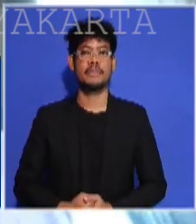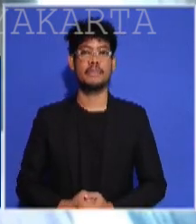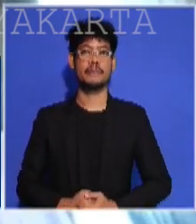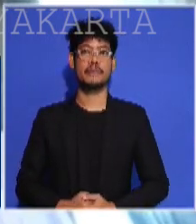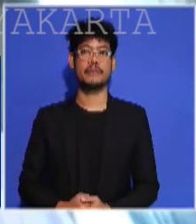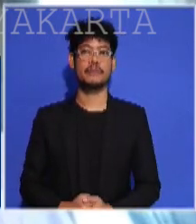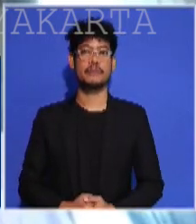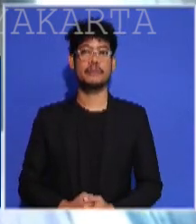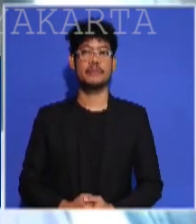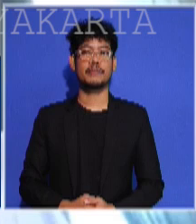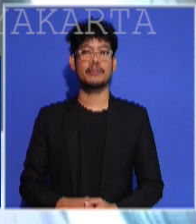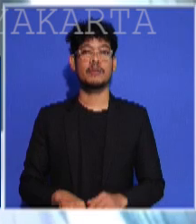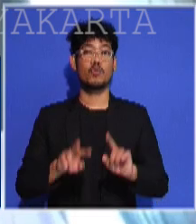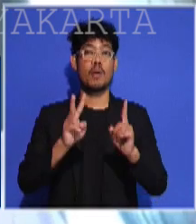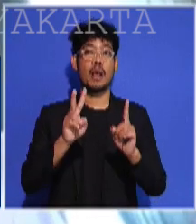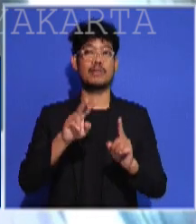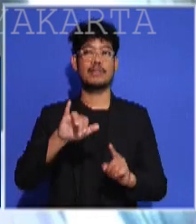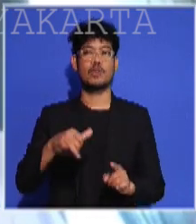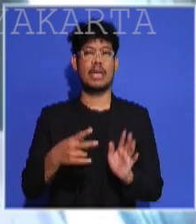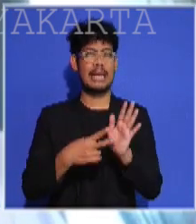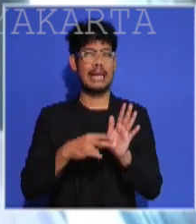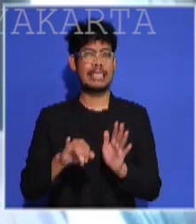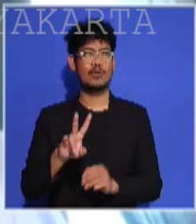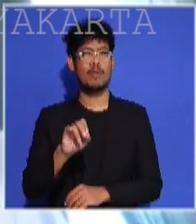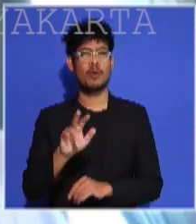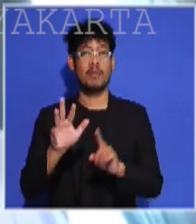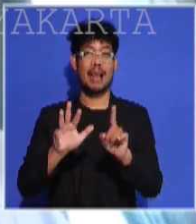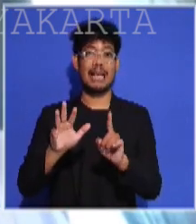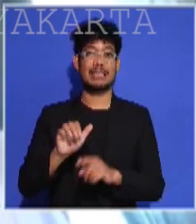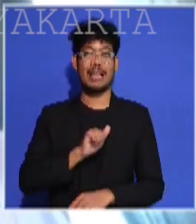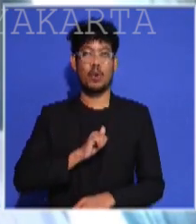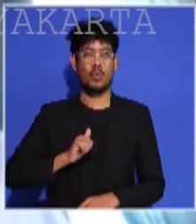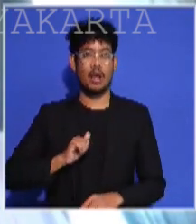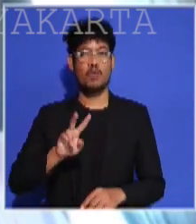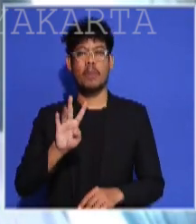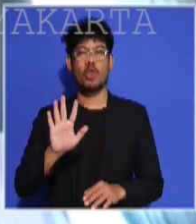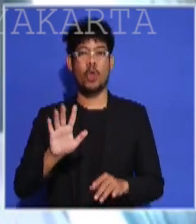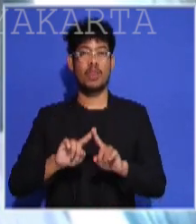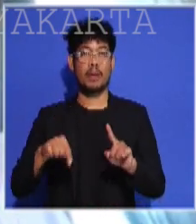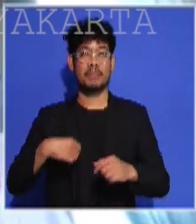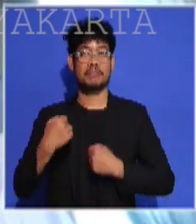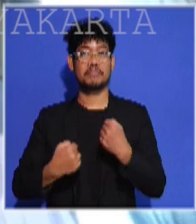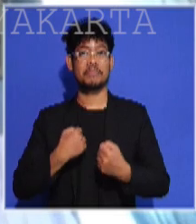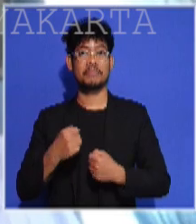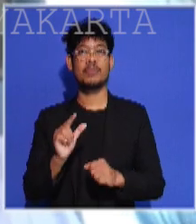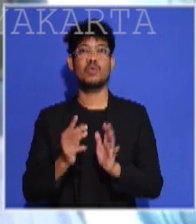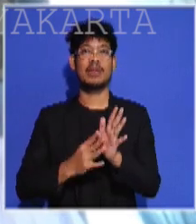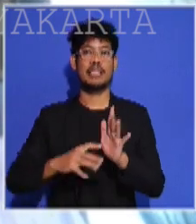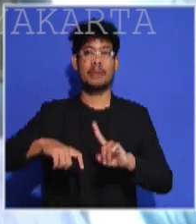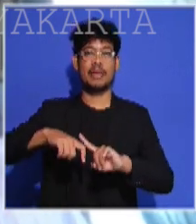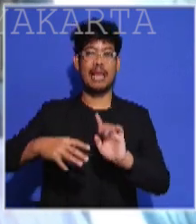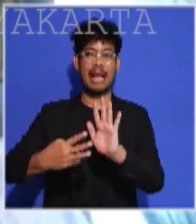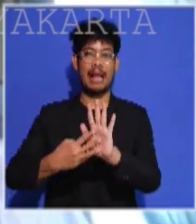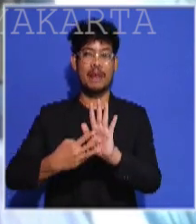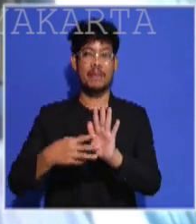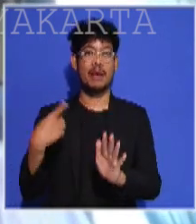2019 anggota kami hanya 20 Pak jadi E itu semua para pelaku MKM itu kami e